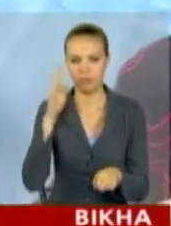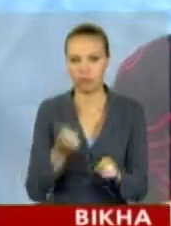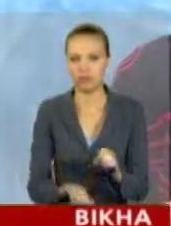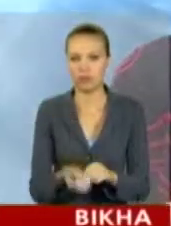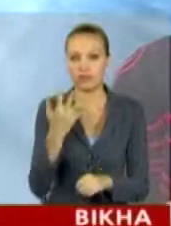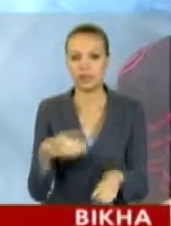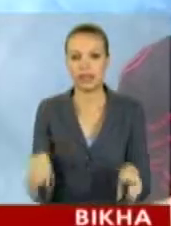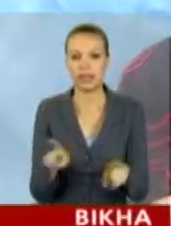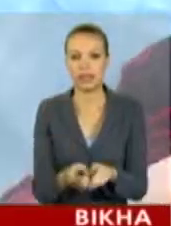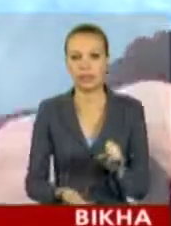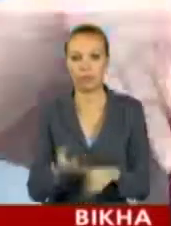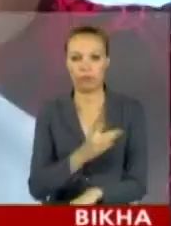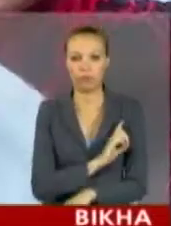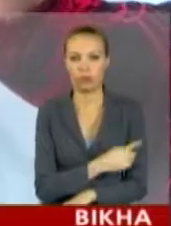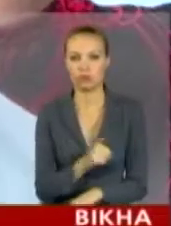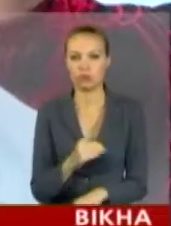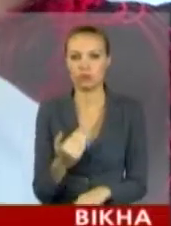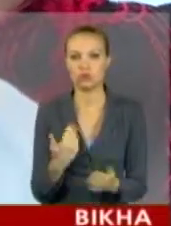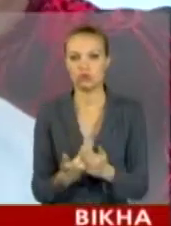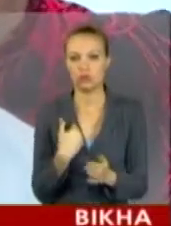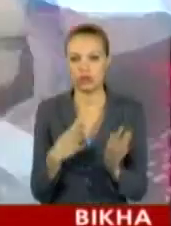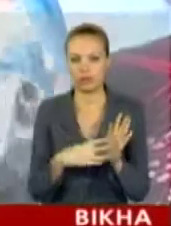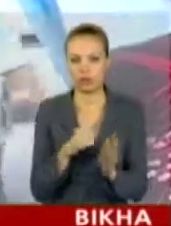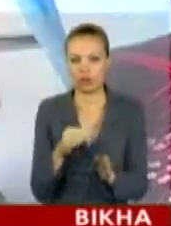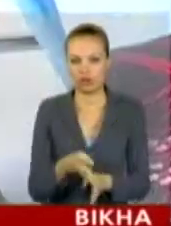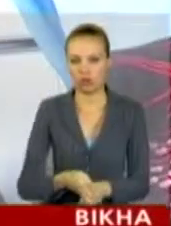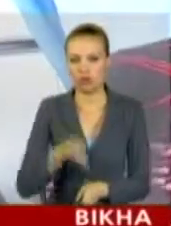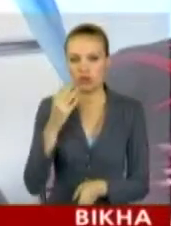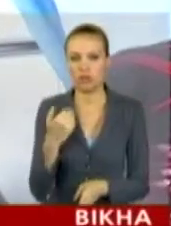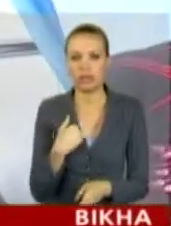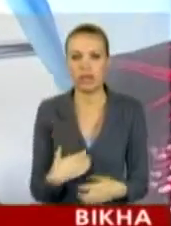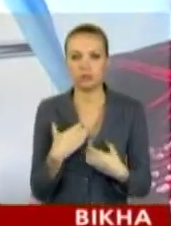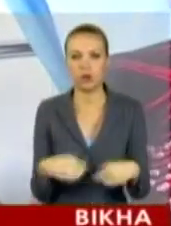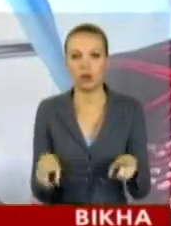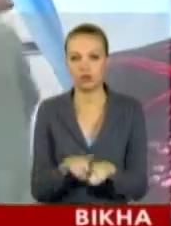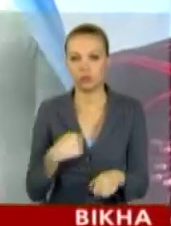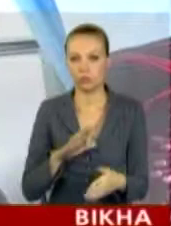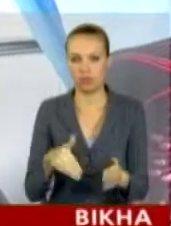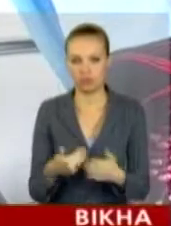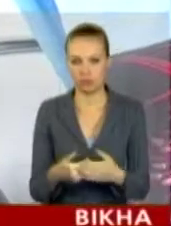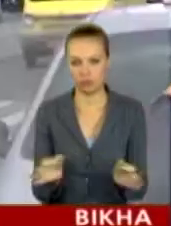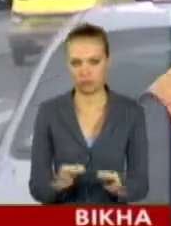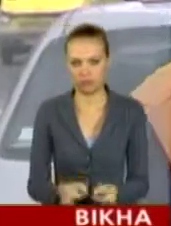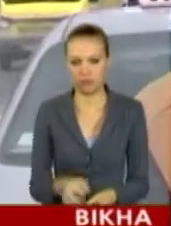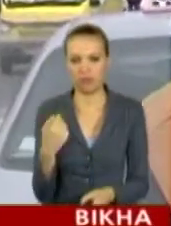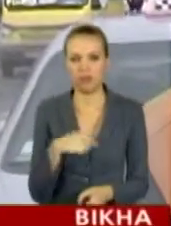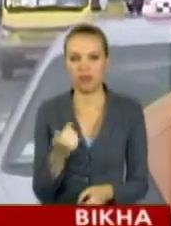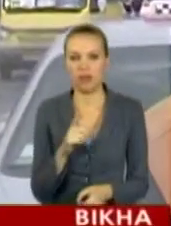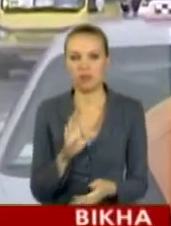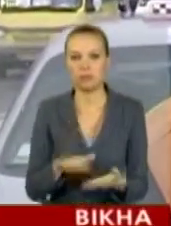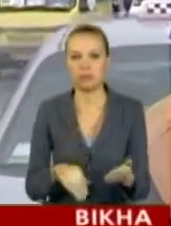и таким фонтаном летит вода чуть не надо девятого этажа я испугалась так що вони ще до сих пор под жилки трусяться